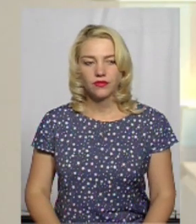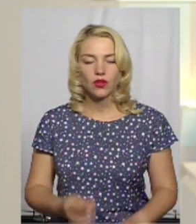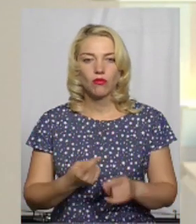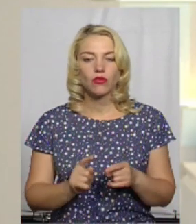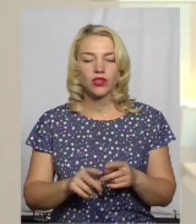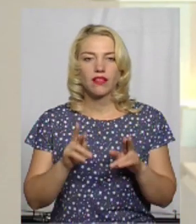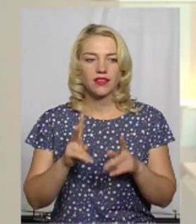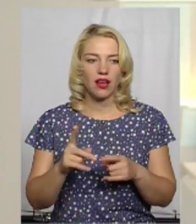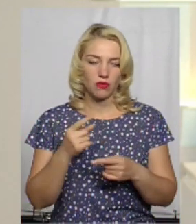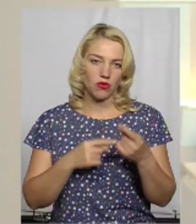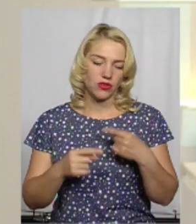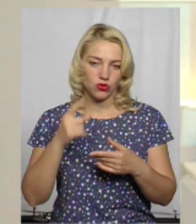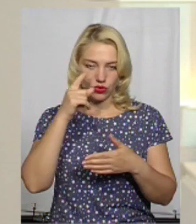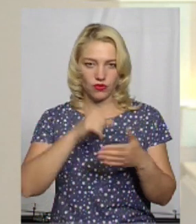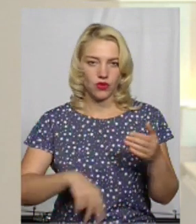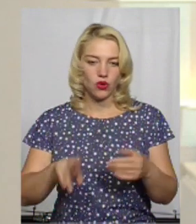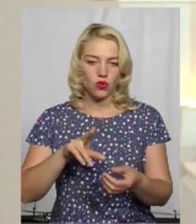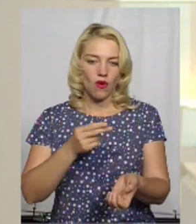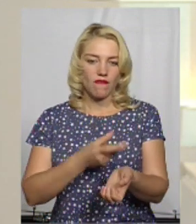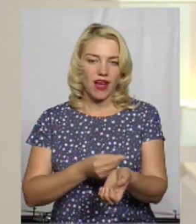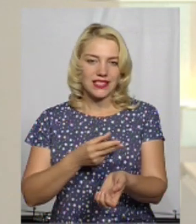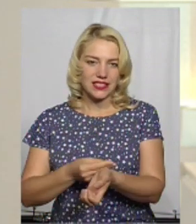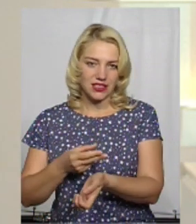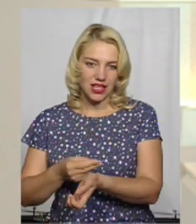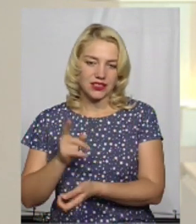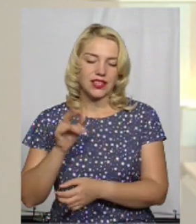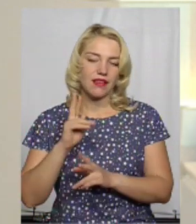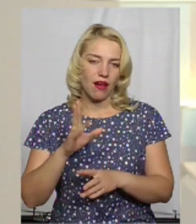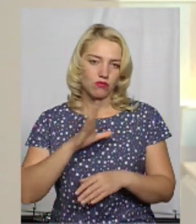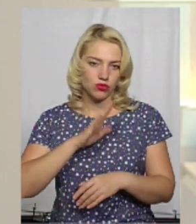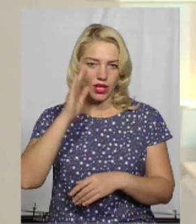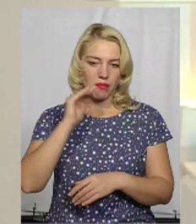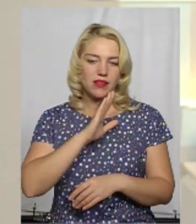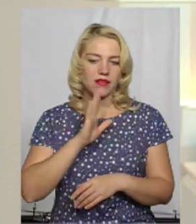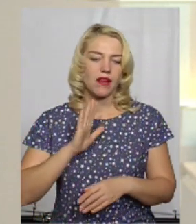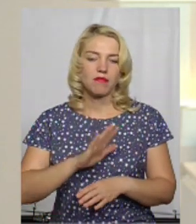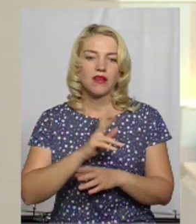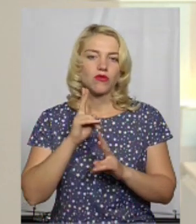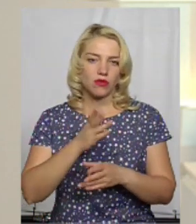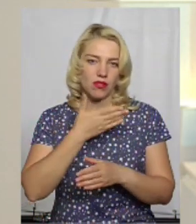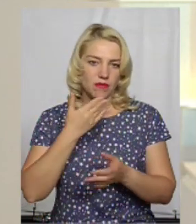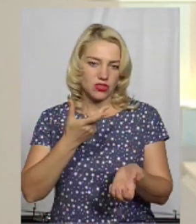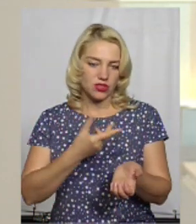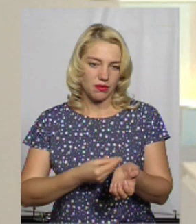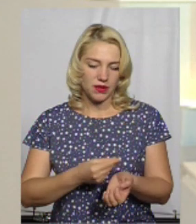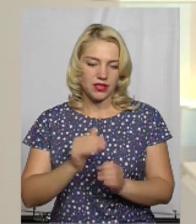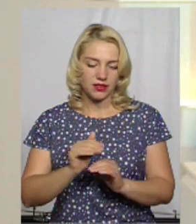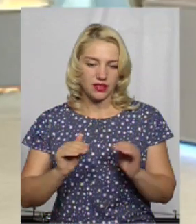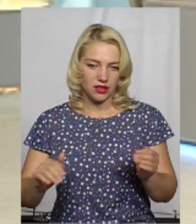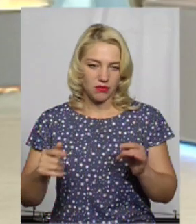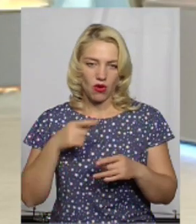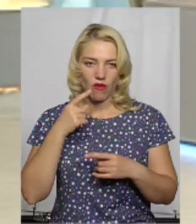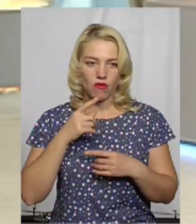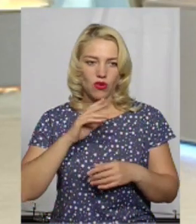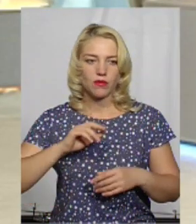Про те, як повернути довіру до вакцинації та як бути батькам з нещепленими дітьми, говоримо разом із